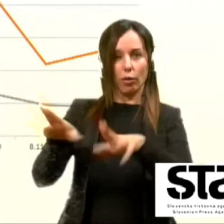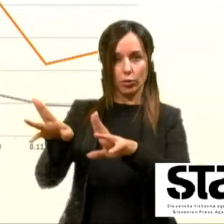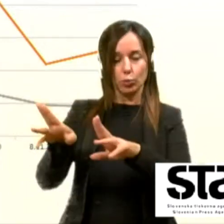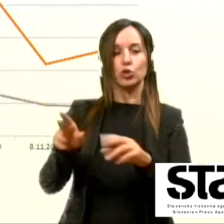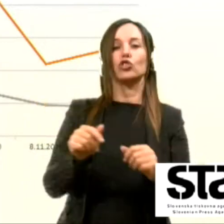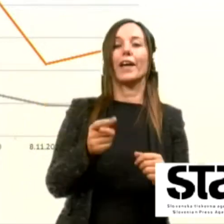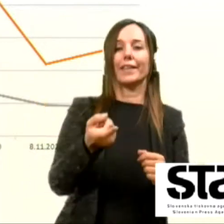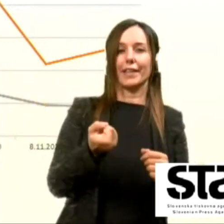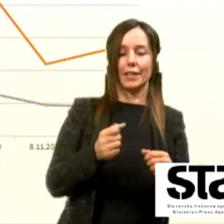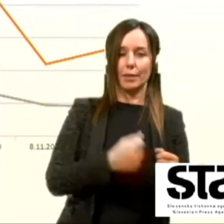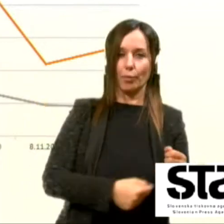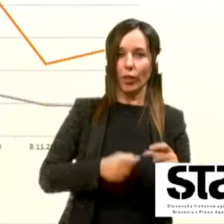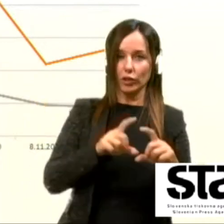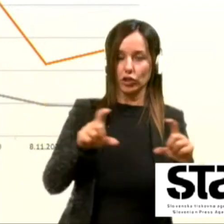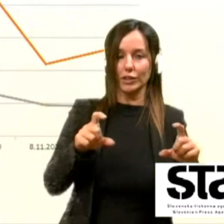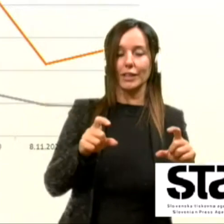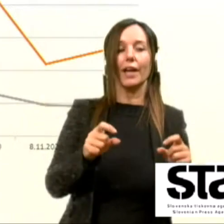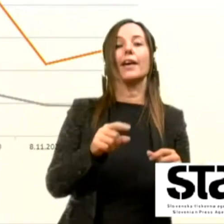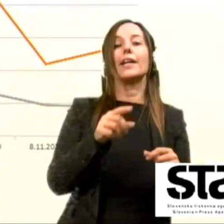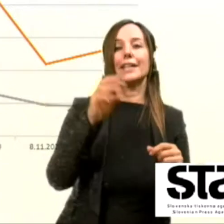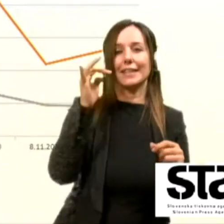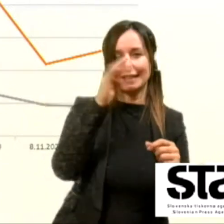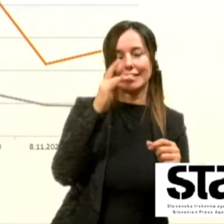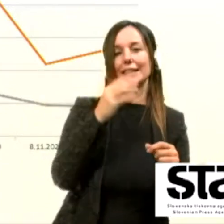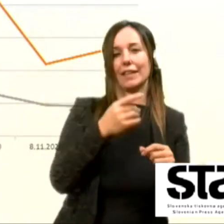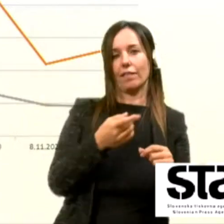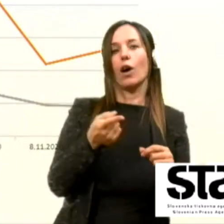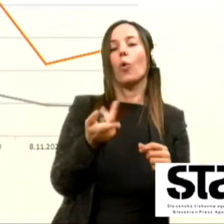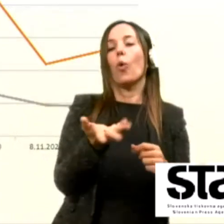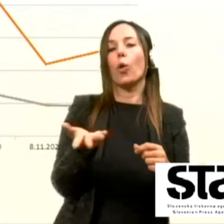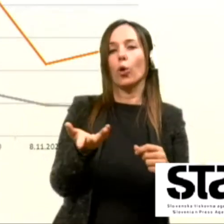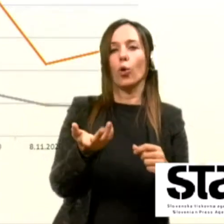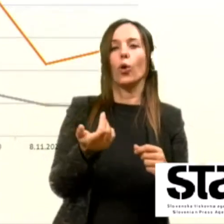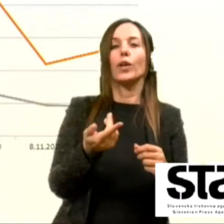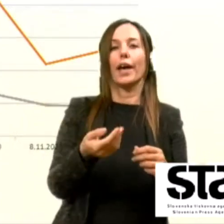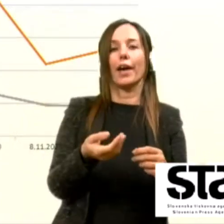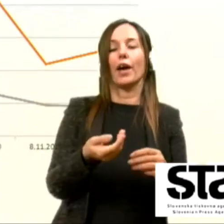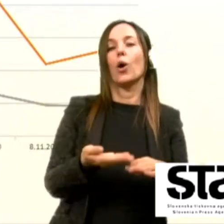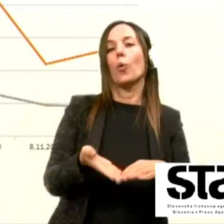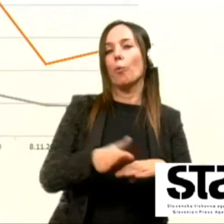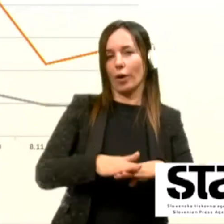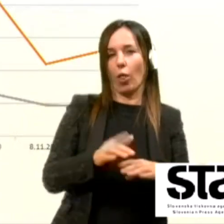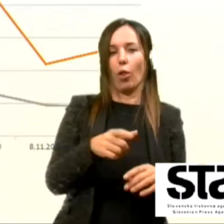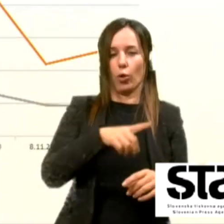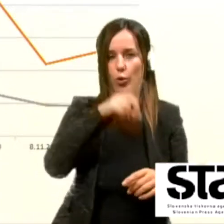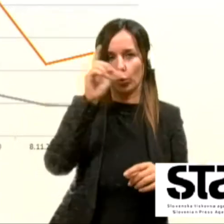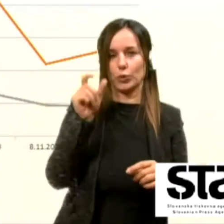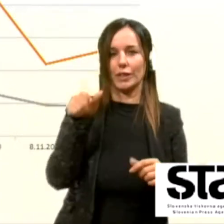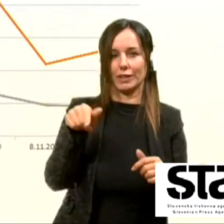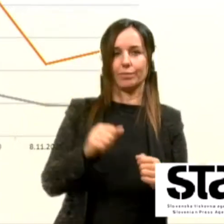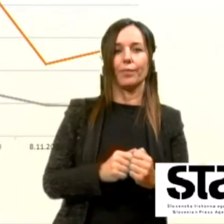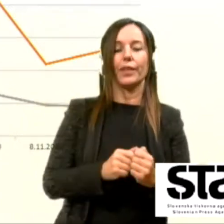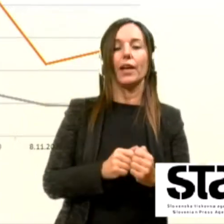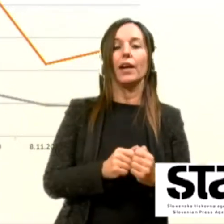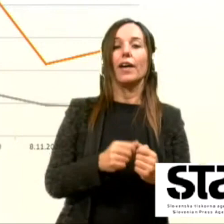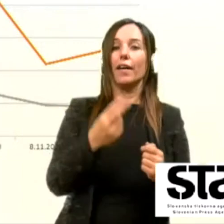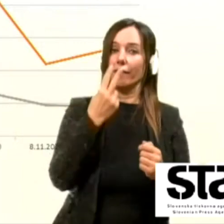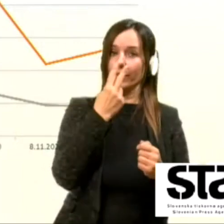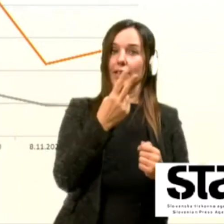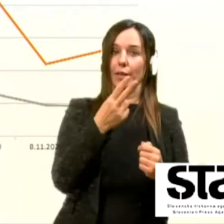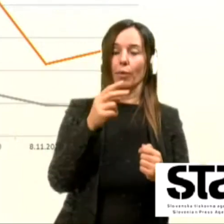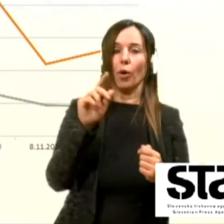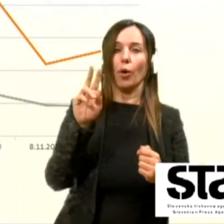siva pa so umrli. Ko to pogledamo, vidimo, da sta si modra in